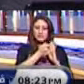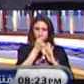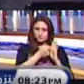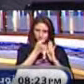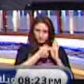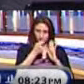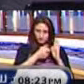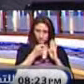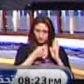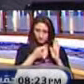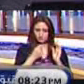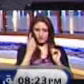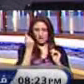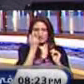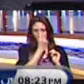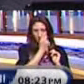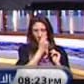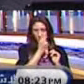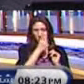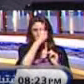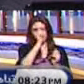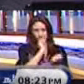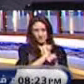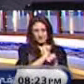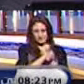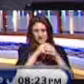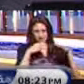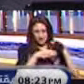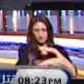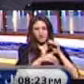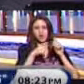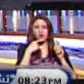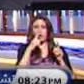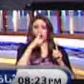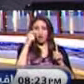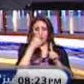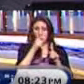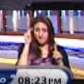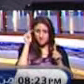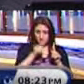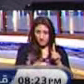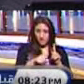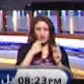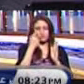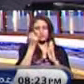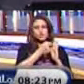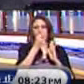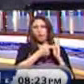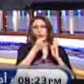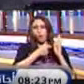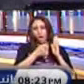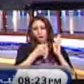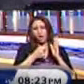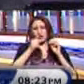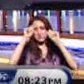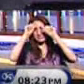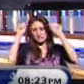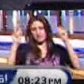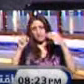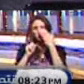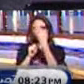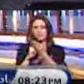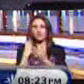الماضية من 55 مصري اللي تم اعتقالهم، أرجوكم أن يتم توثيق ده من خلال شكاوى تتكتب وتتبعت على